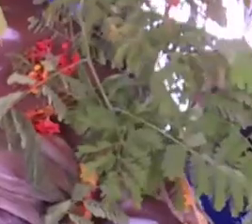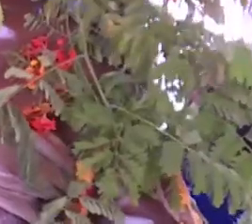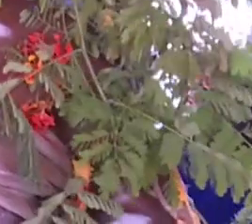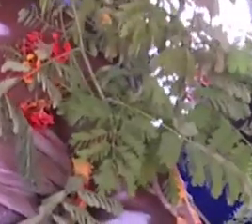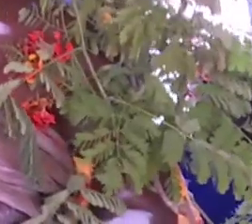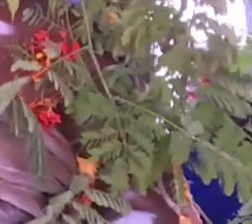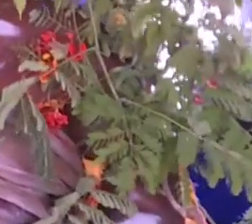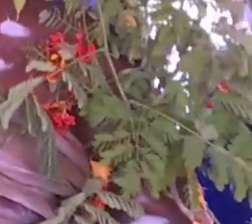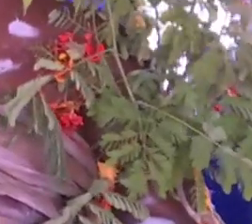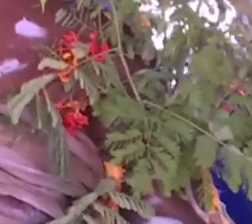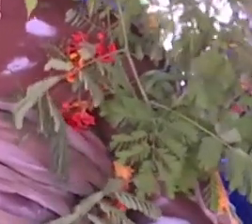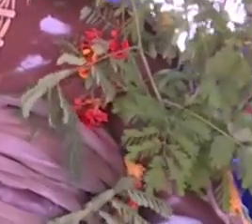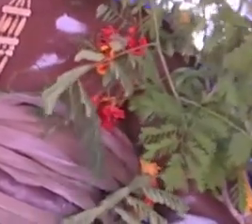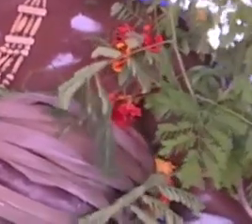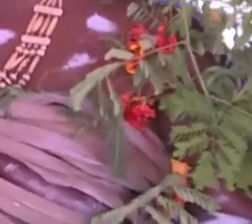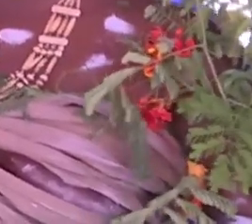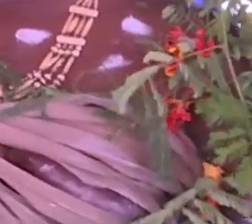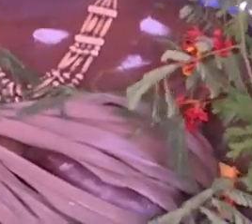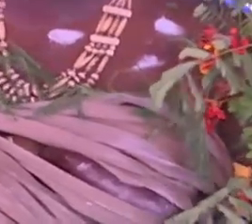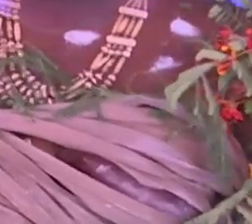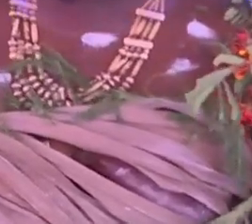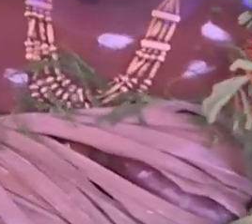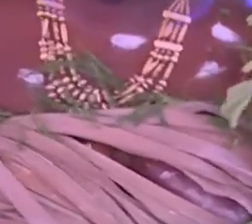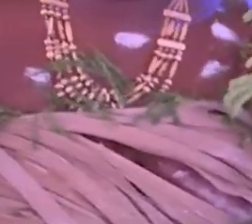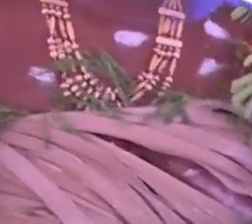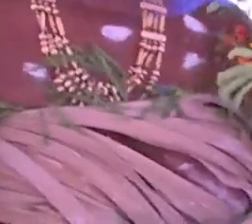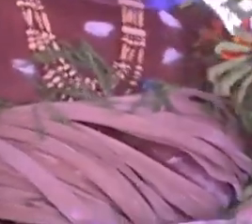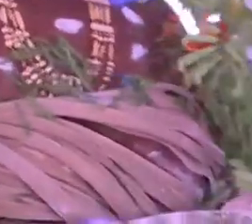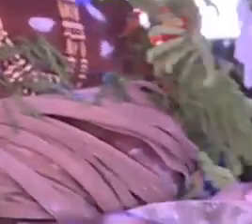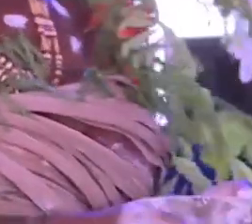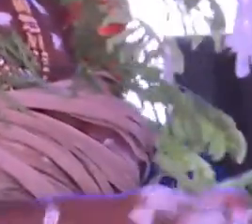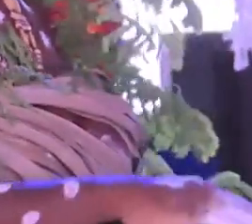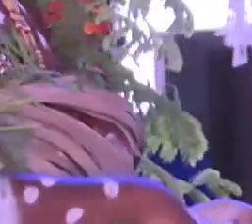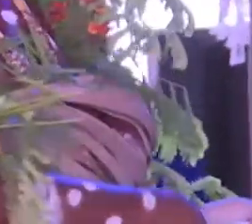the kingly son and mother.